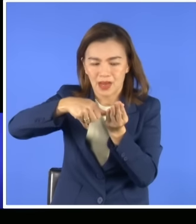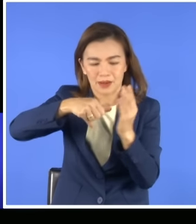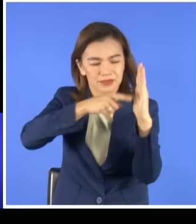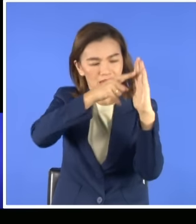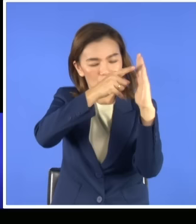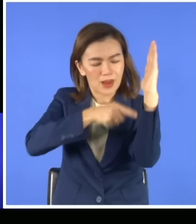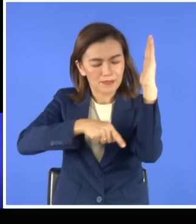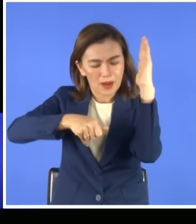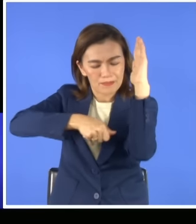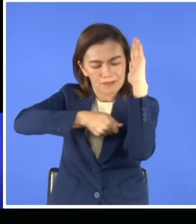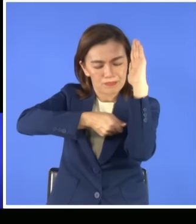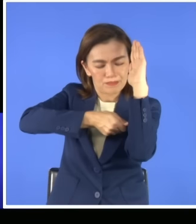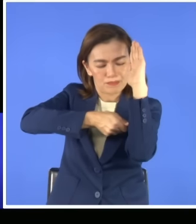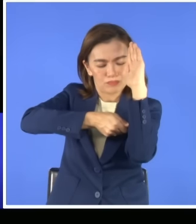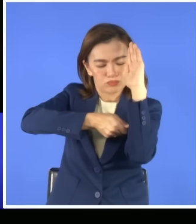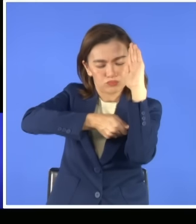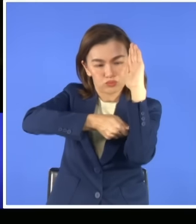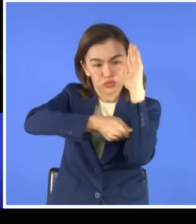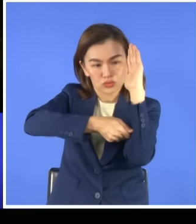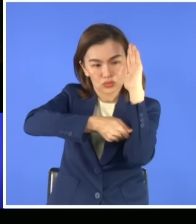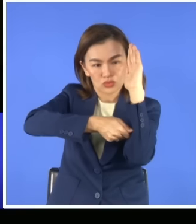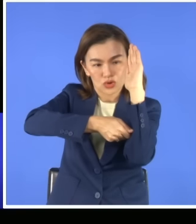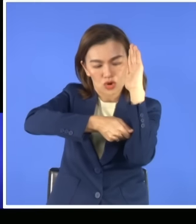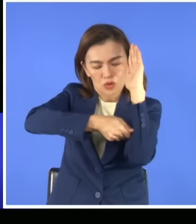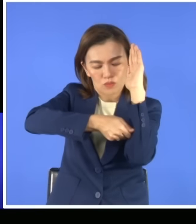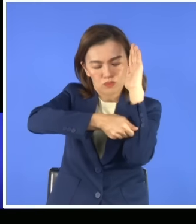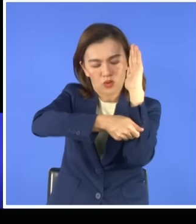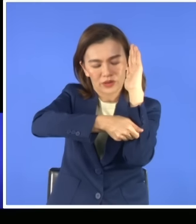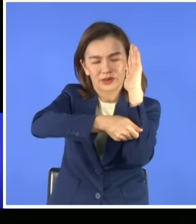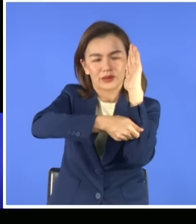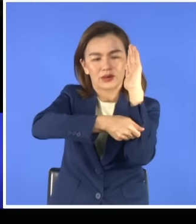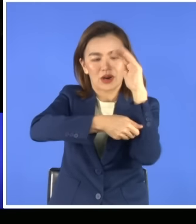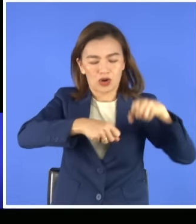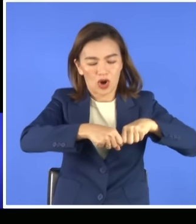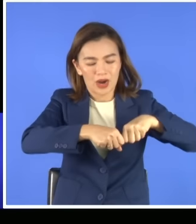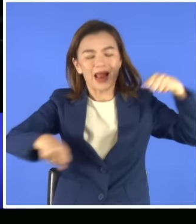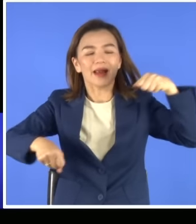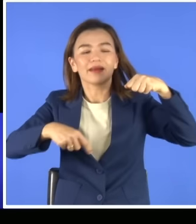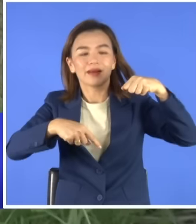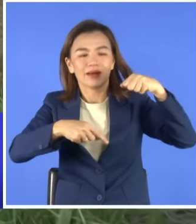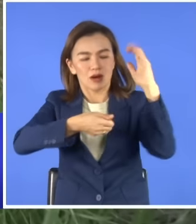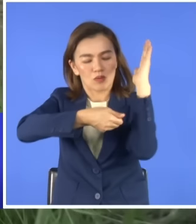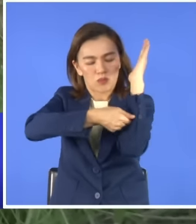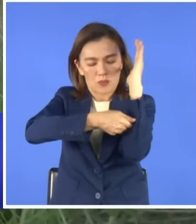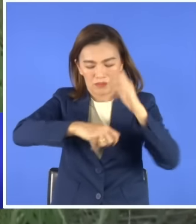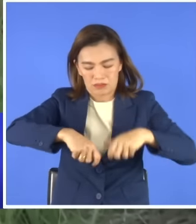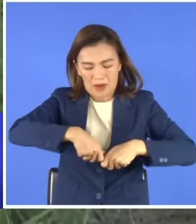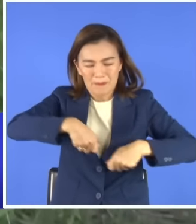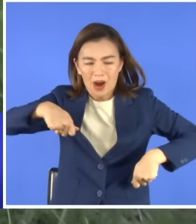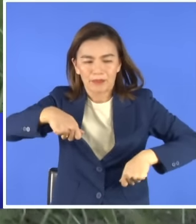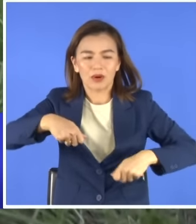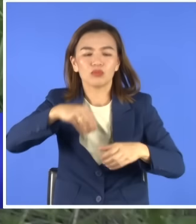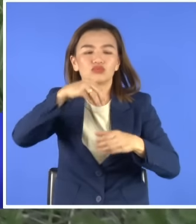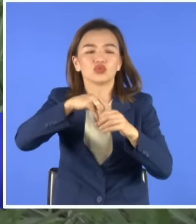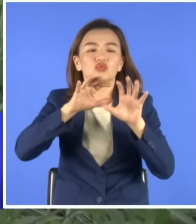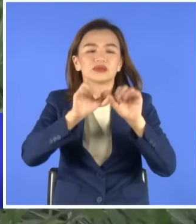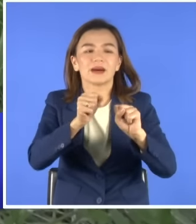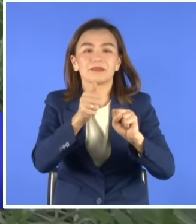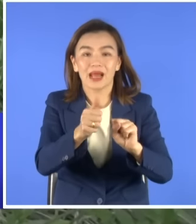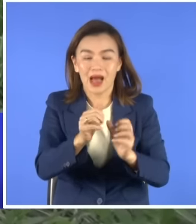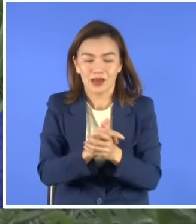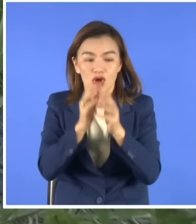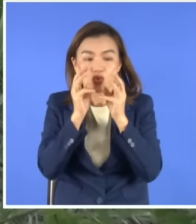หนูมุดผ่านเข้าไปในบ่วงช่วงท้องก็จะถูกรัดแล้วมันก็จะหนีไปไม่ได้นะคะจากนั้นเสร็จปุ๊บทำอย่างไร